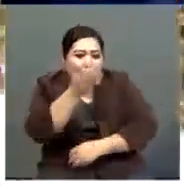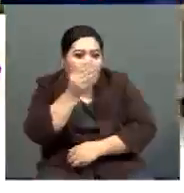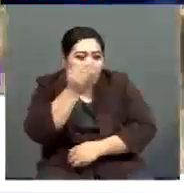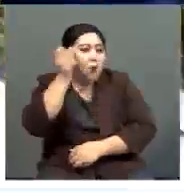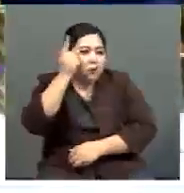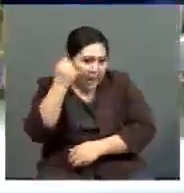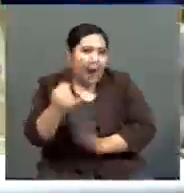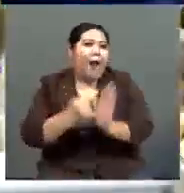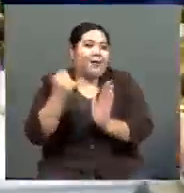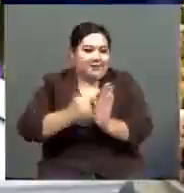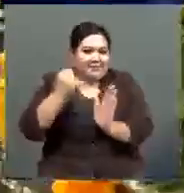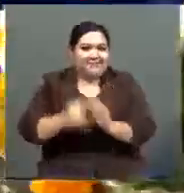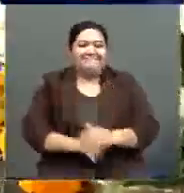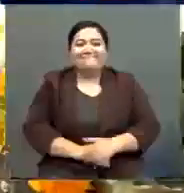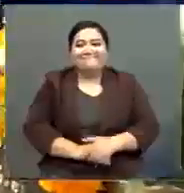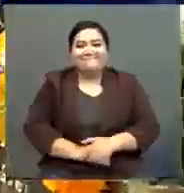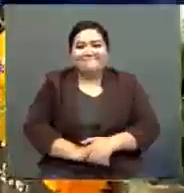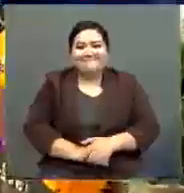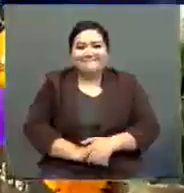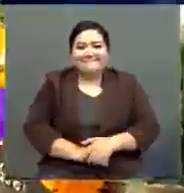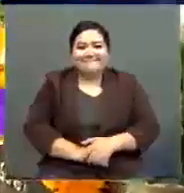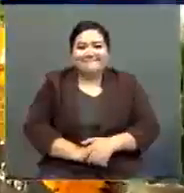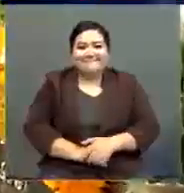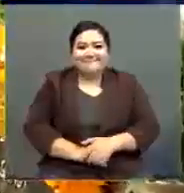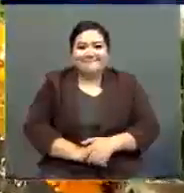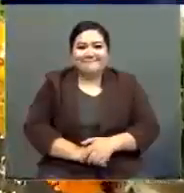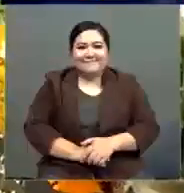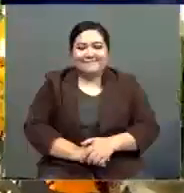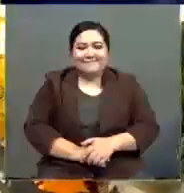ข้อมูลข่าวสารและเข้าใจได้ง่ายขึ้น